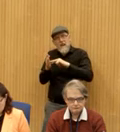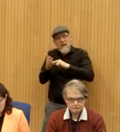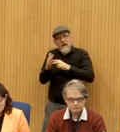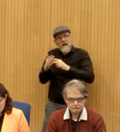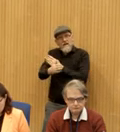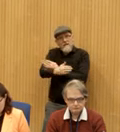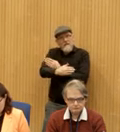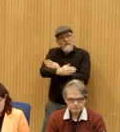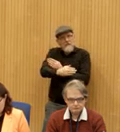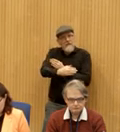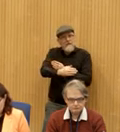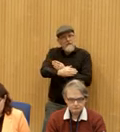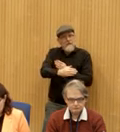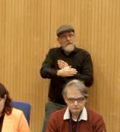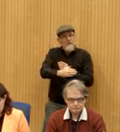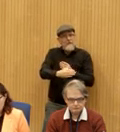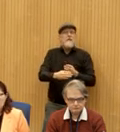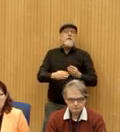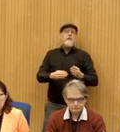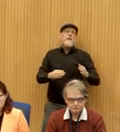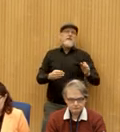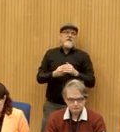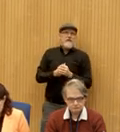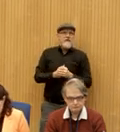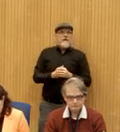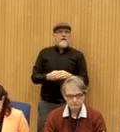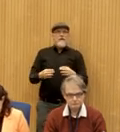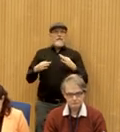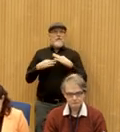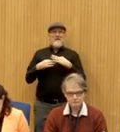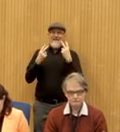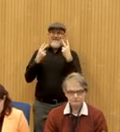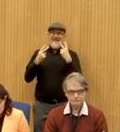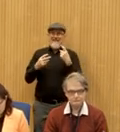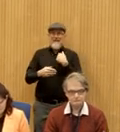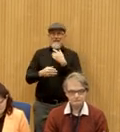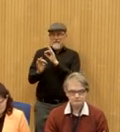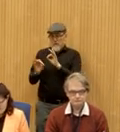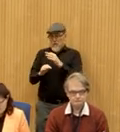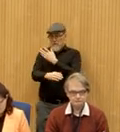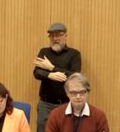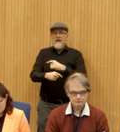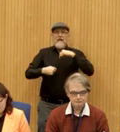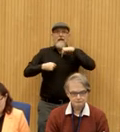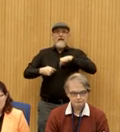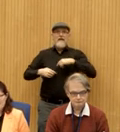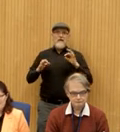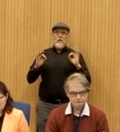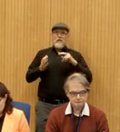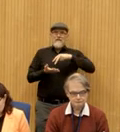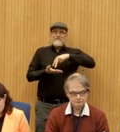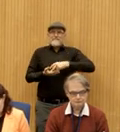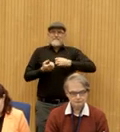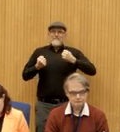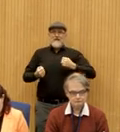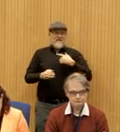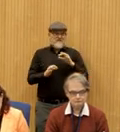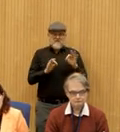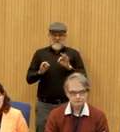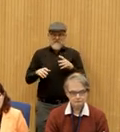vorzubereiten und mich sicher fühle. Ich möchte gerne meine Veranstaltungen